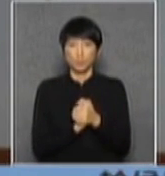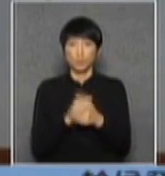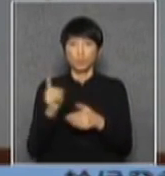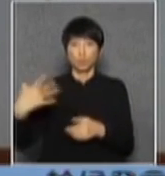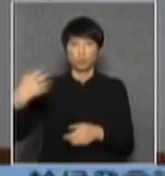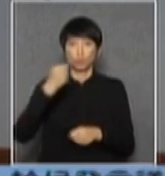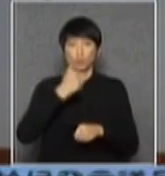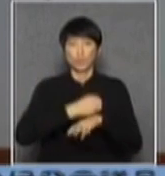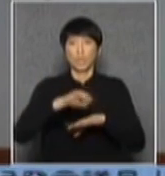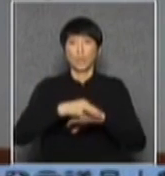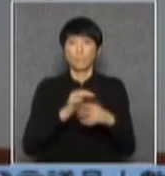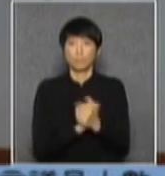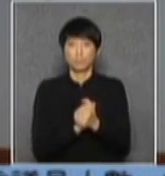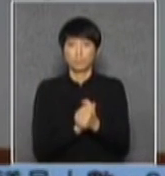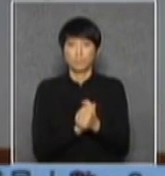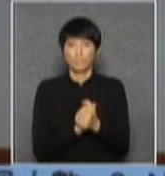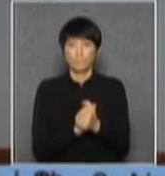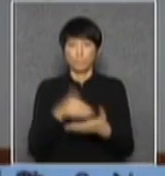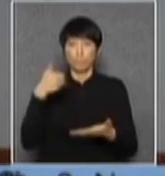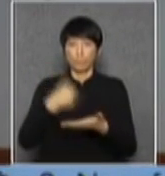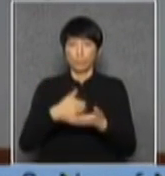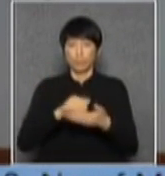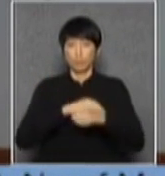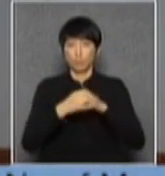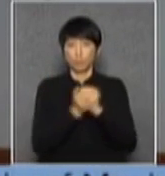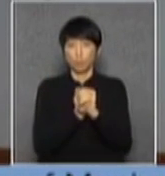金嚟嘅，佢哋做咩？買翻國家嘅資產，